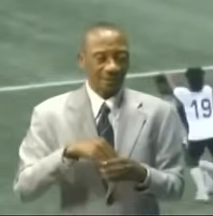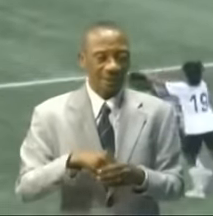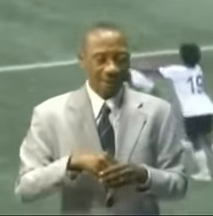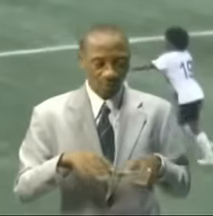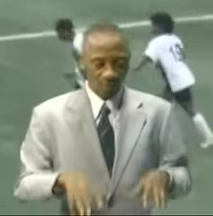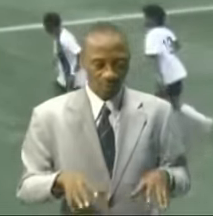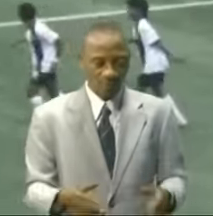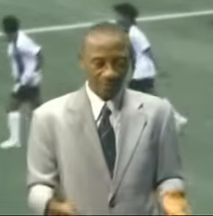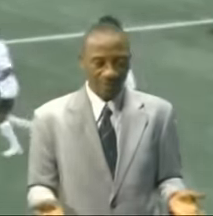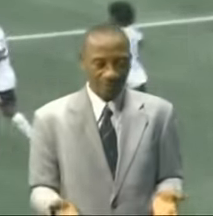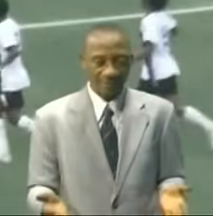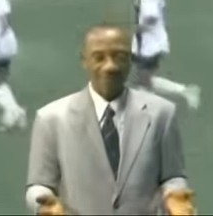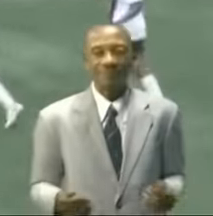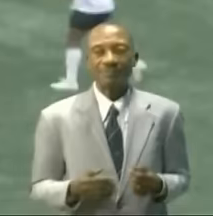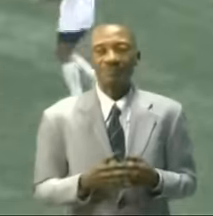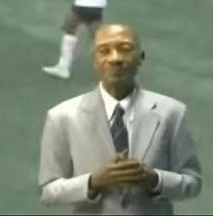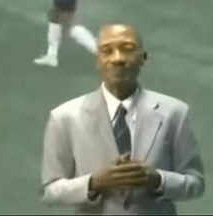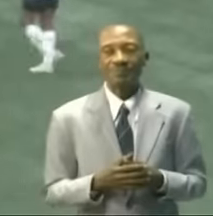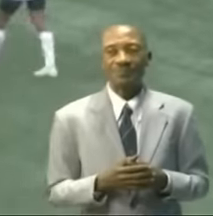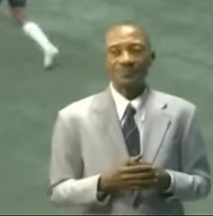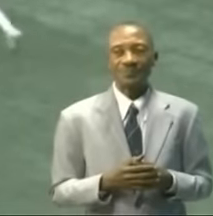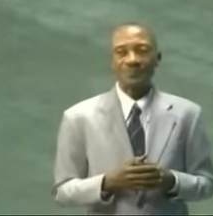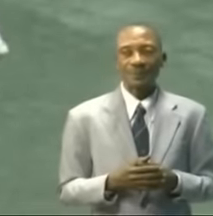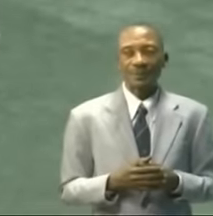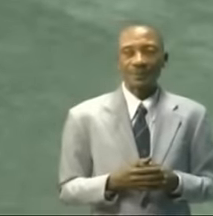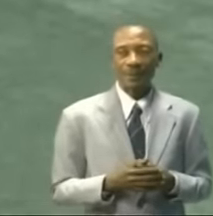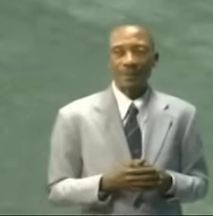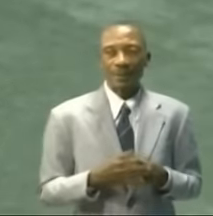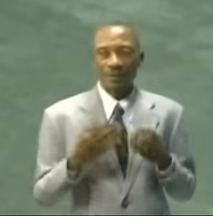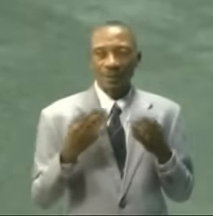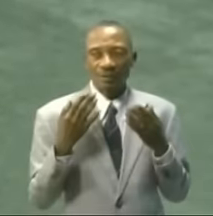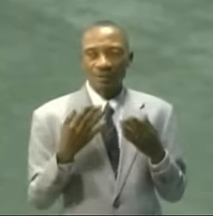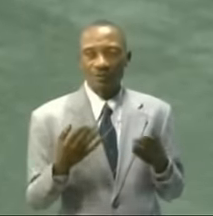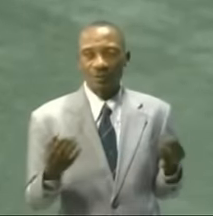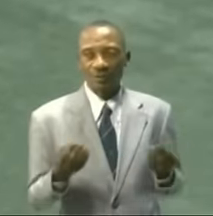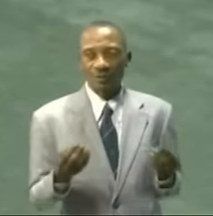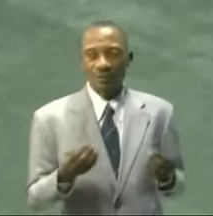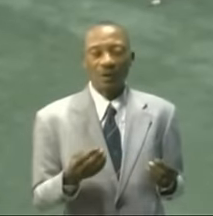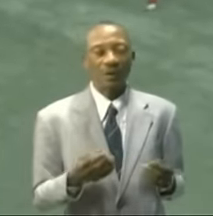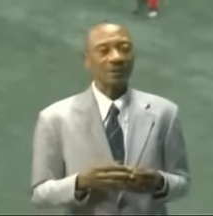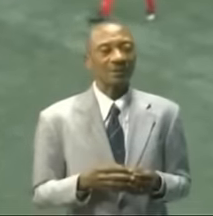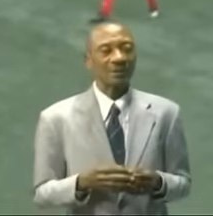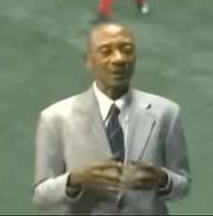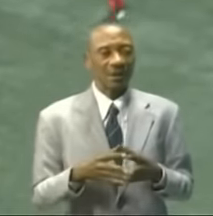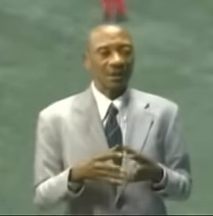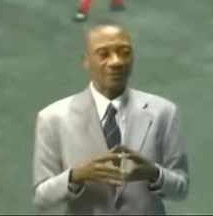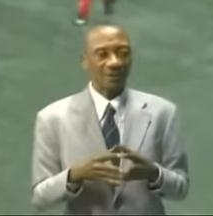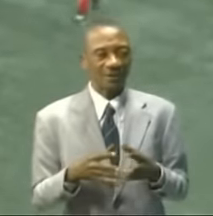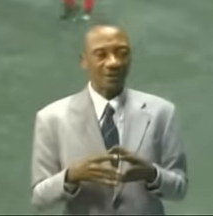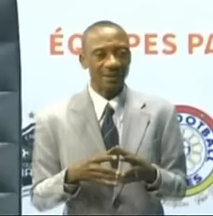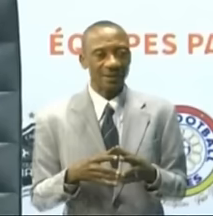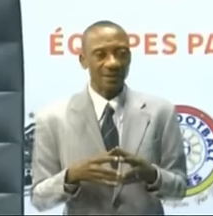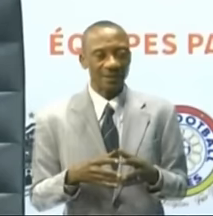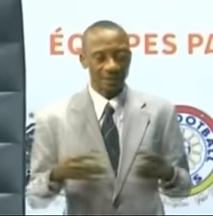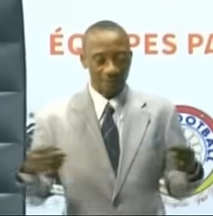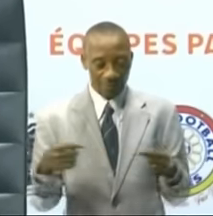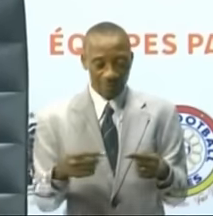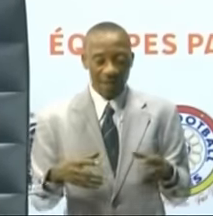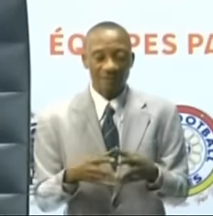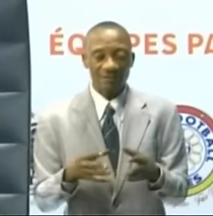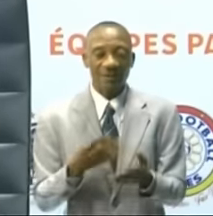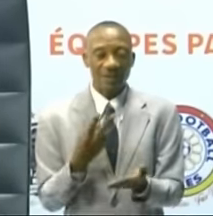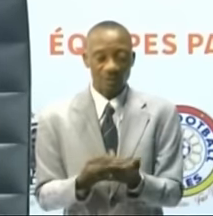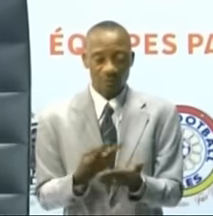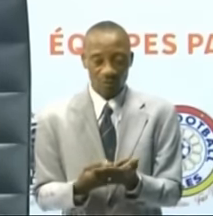travaillé beaucoup, vraiment. Tout le monde, même la présidente, elle est toujours avec nous. Les filles sont trop concentrées. Par exemple, juste maintenant, ça